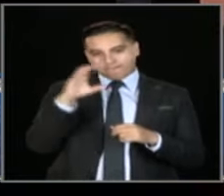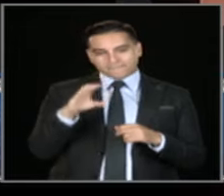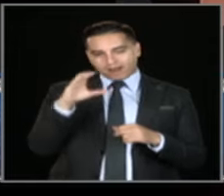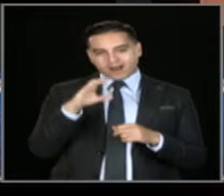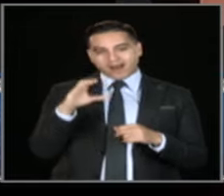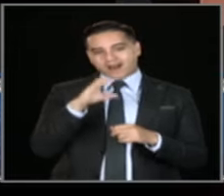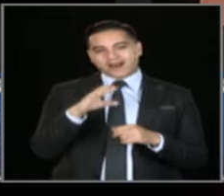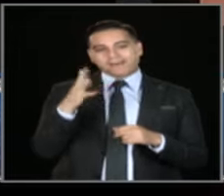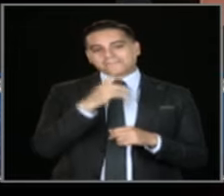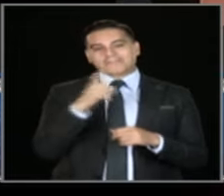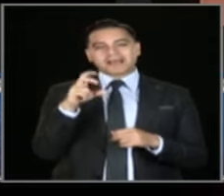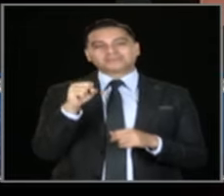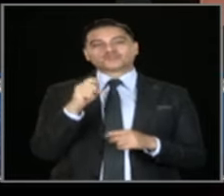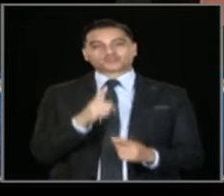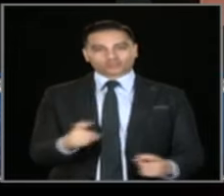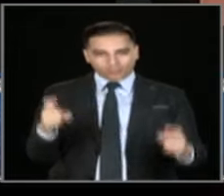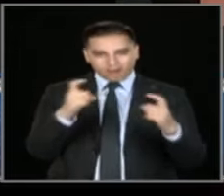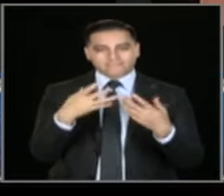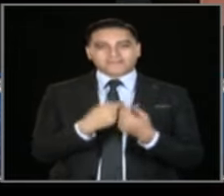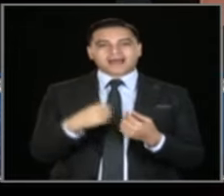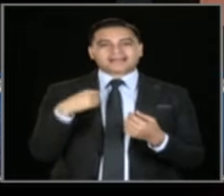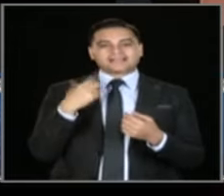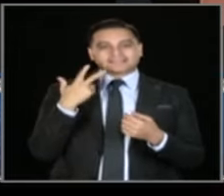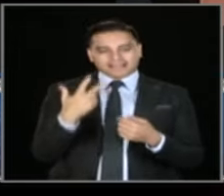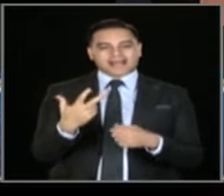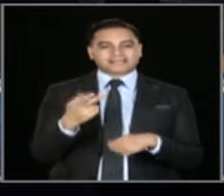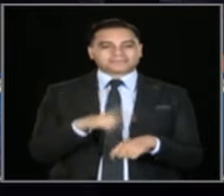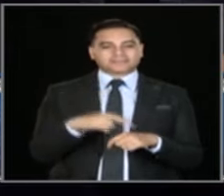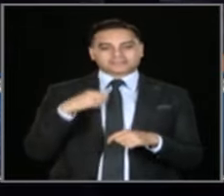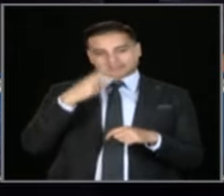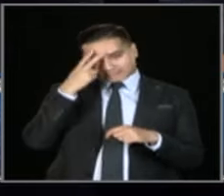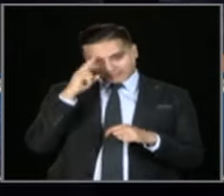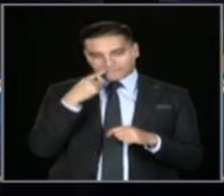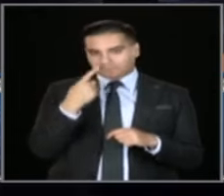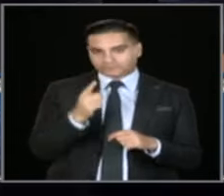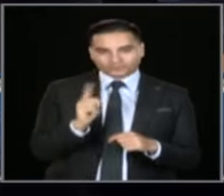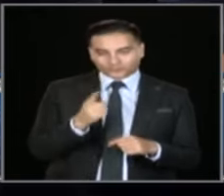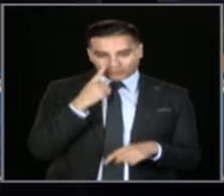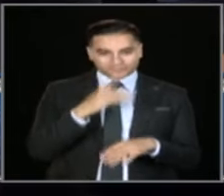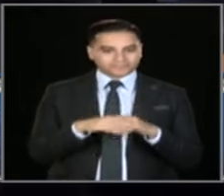مباراة مع 3 أندية. مش هقول لك الأندية إيه.